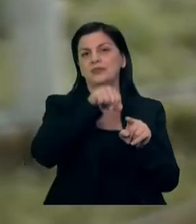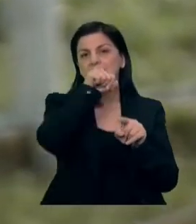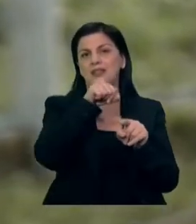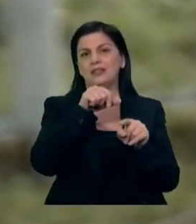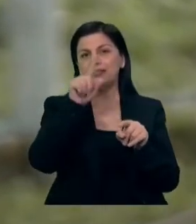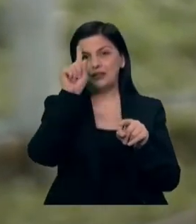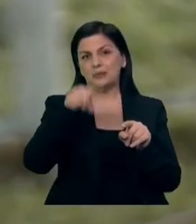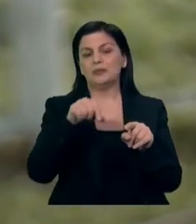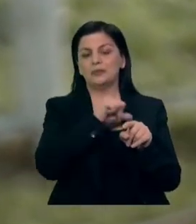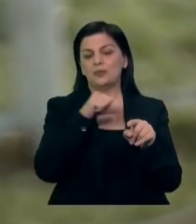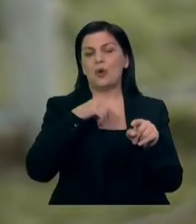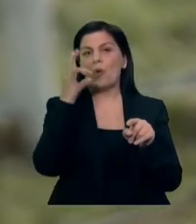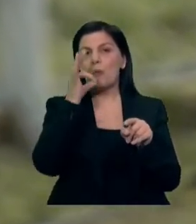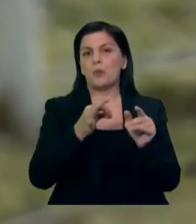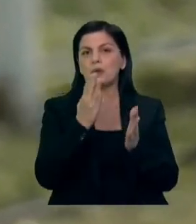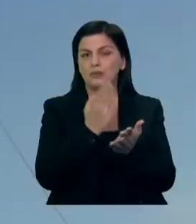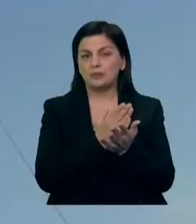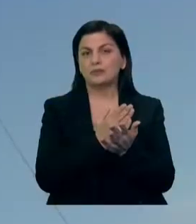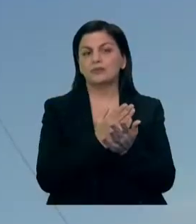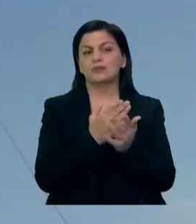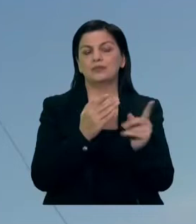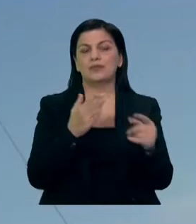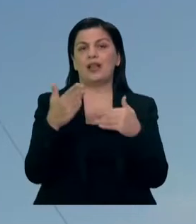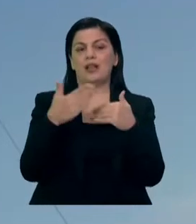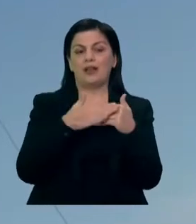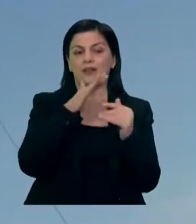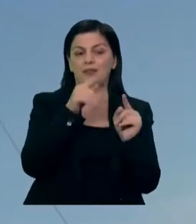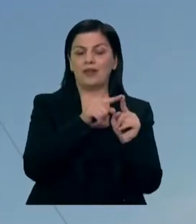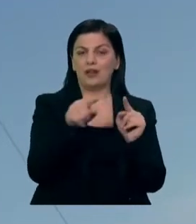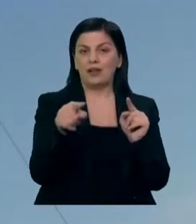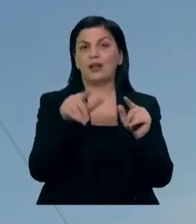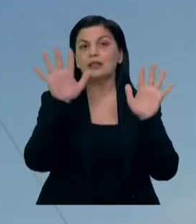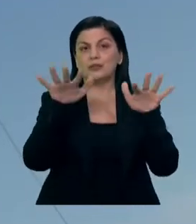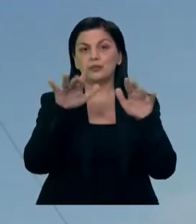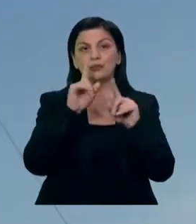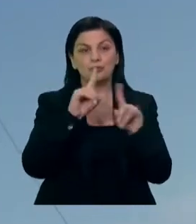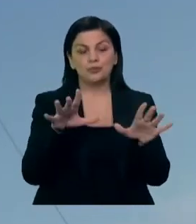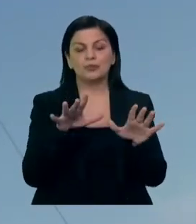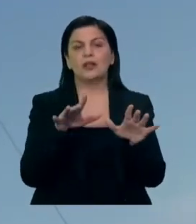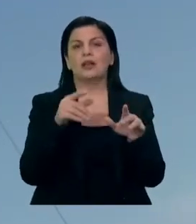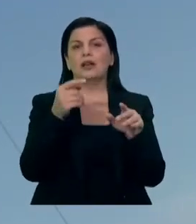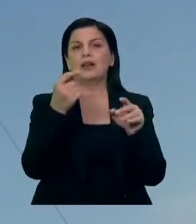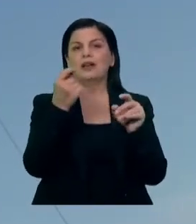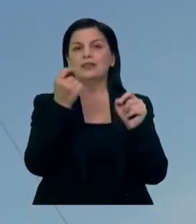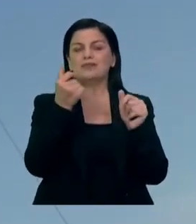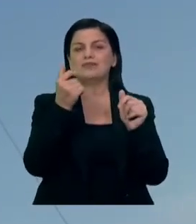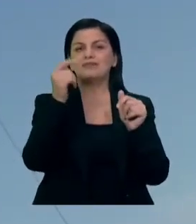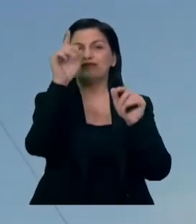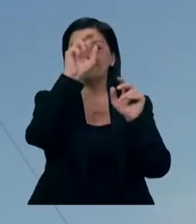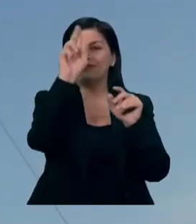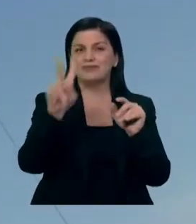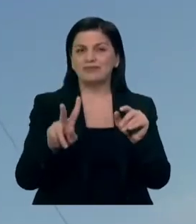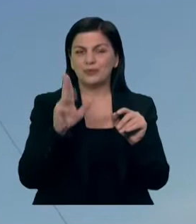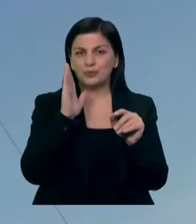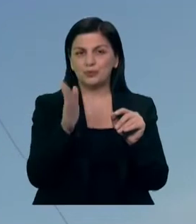Qarabağımızda növbəti 3 gün ərzində havanın temperaturunun yağıntısız keçəcəyi proqnozlaşdırılır. Qısa müddətli şimşək çaxacağı və dolu düşəcəyi